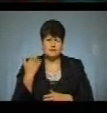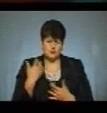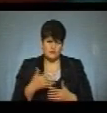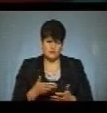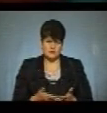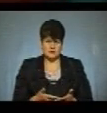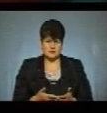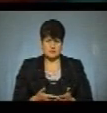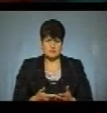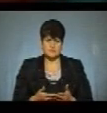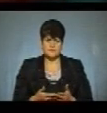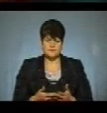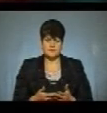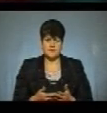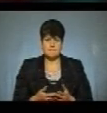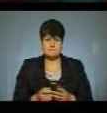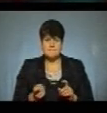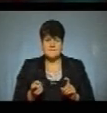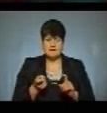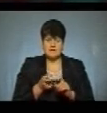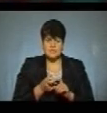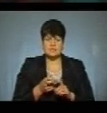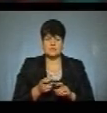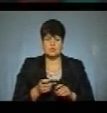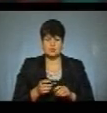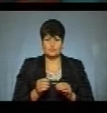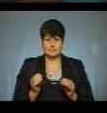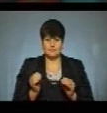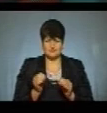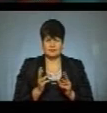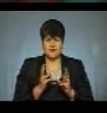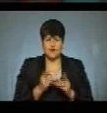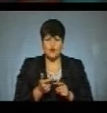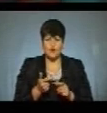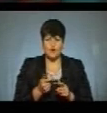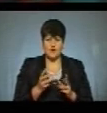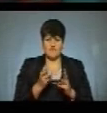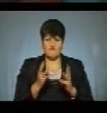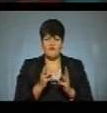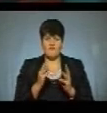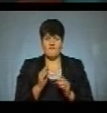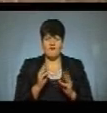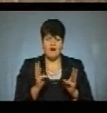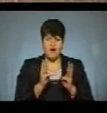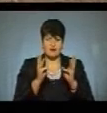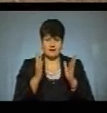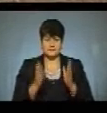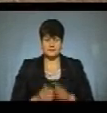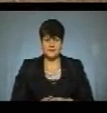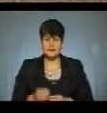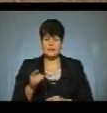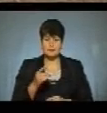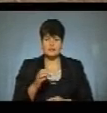То вони викопали давно вже, за добу до цього. Приварили до основної труби малу. Горів факел. І там вже факел, горіло.